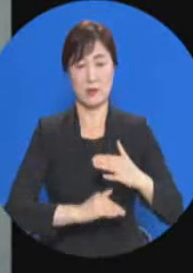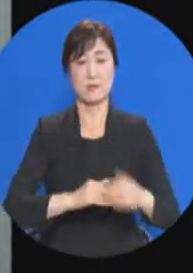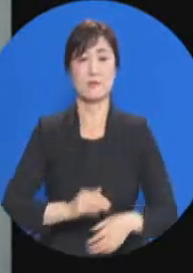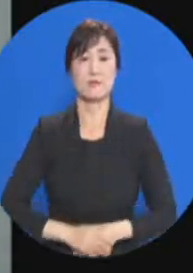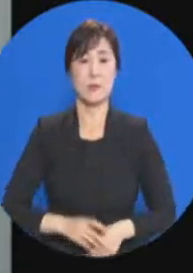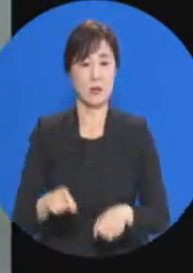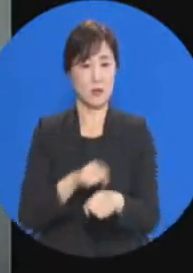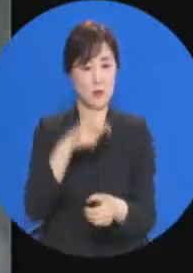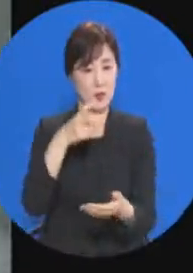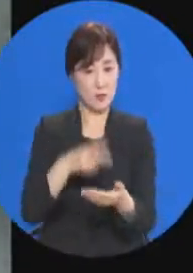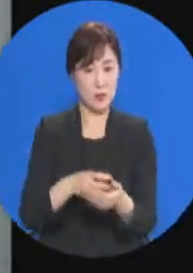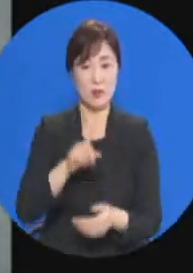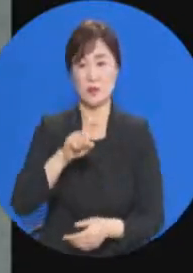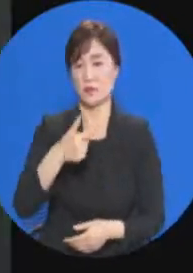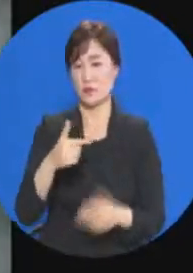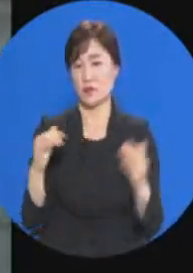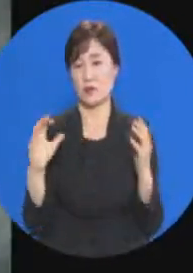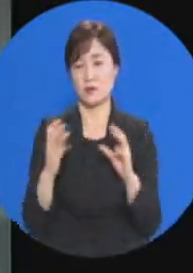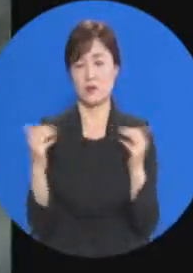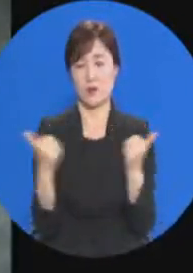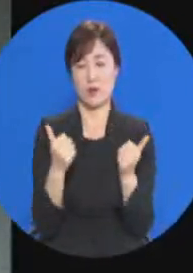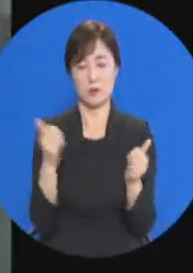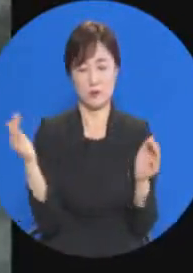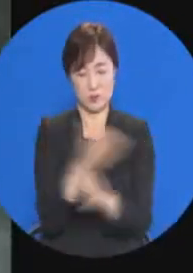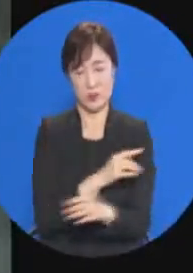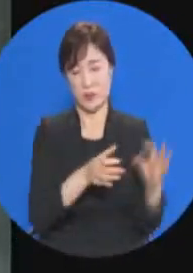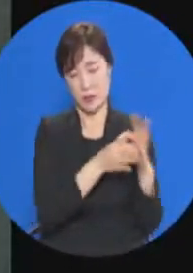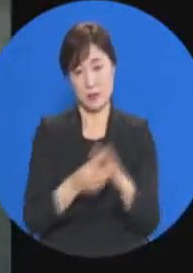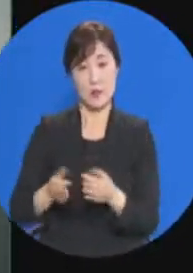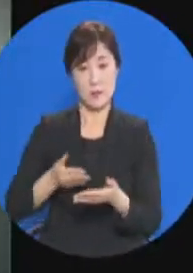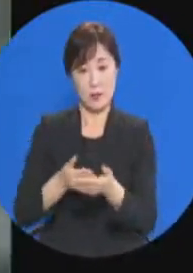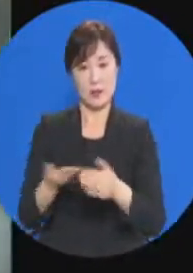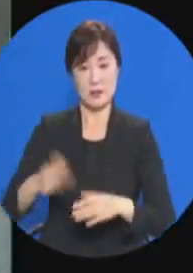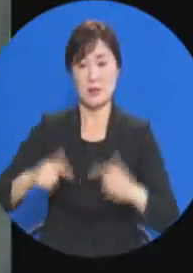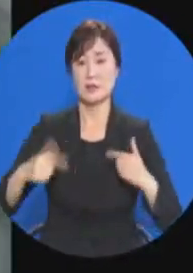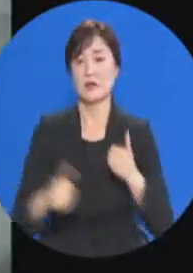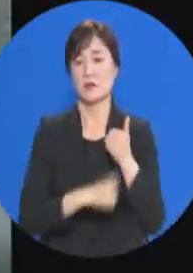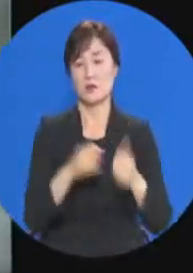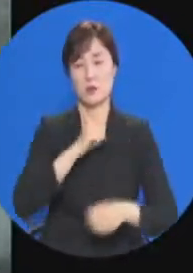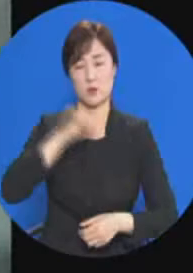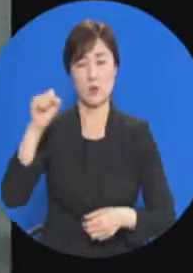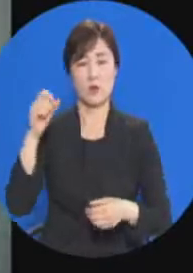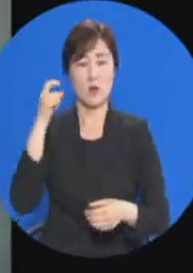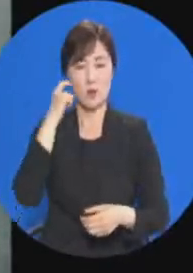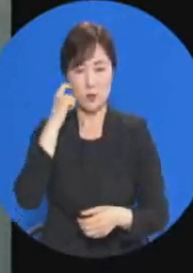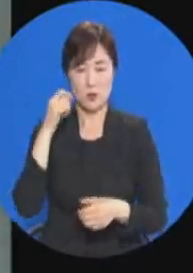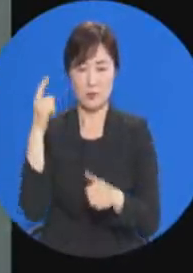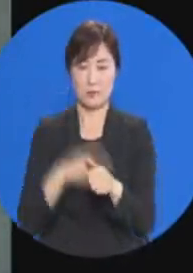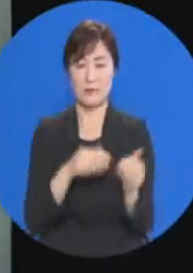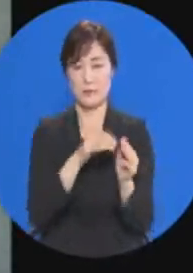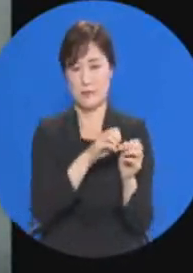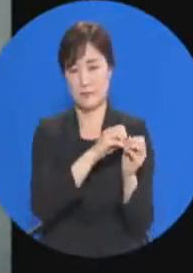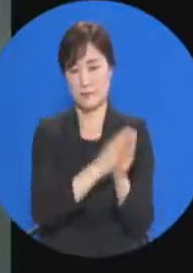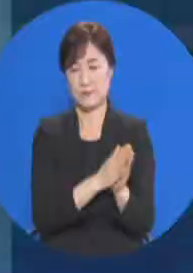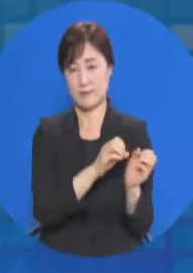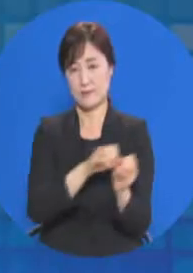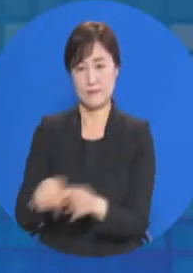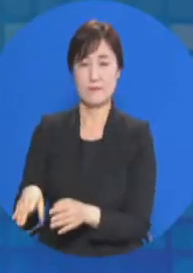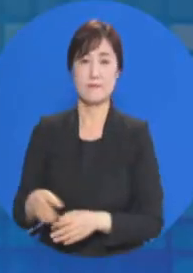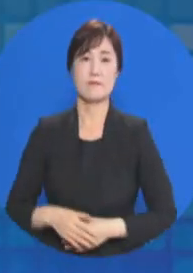지난 16대 국회 때부터 꾸준히 발의됐지만 상임위를 통과하지 못하고 자동 폐기됐습니다.